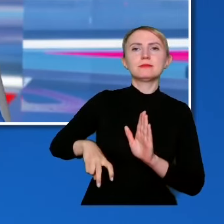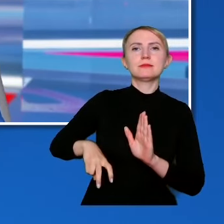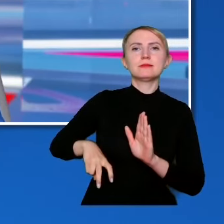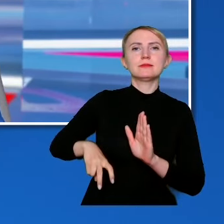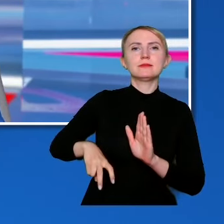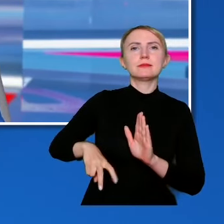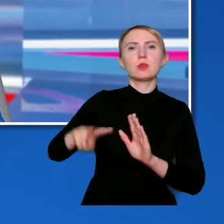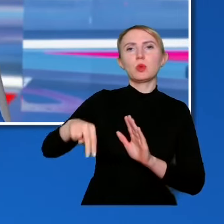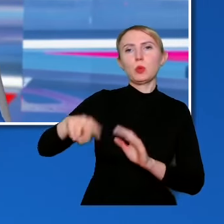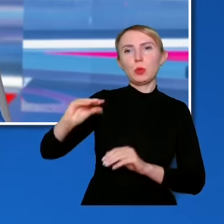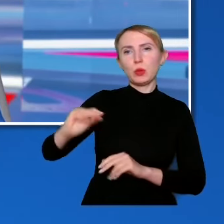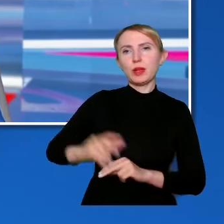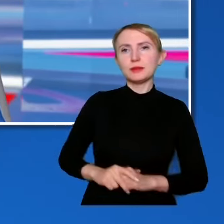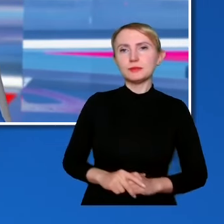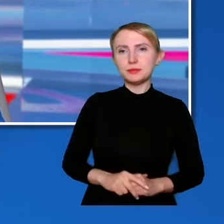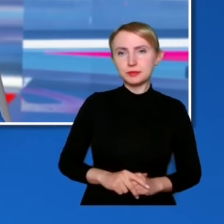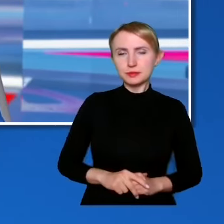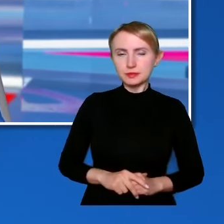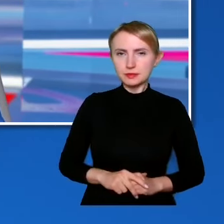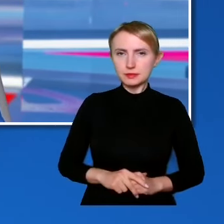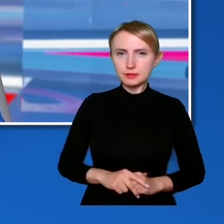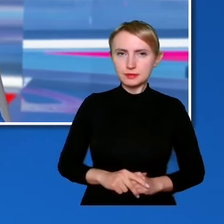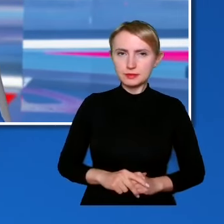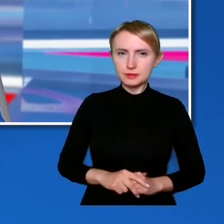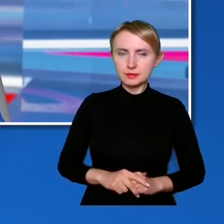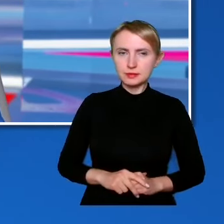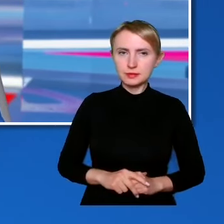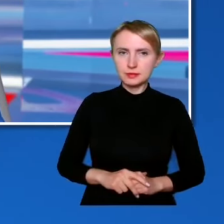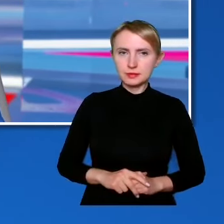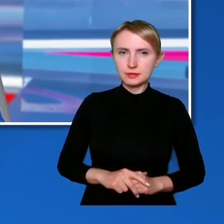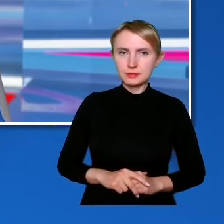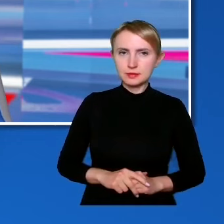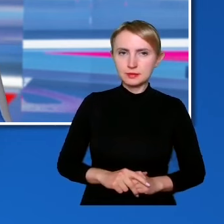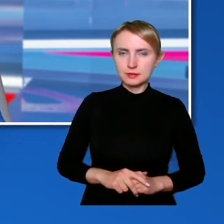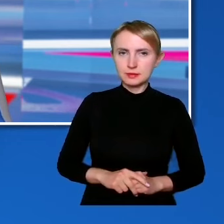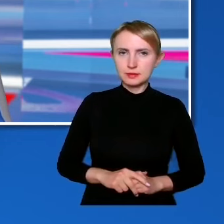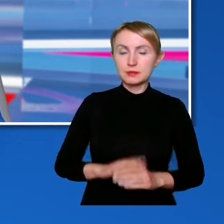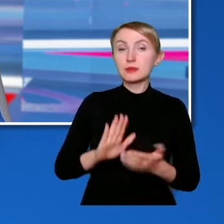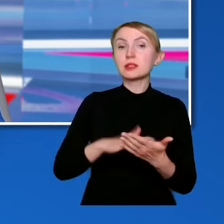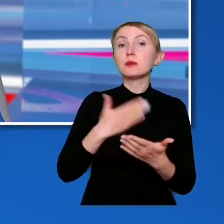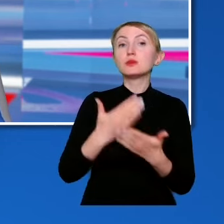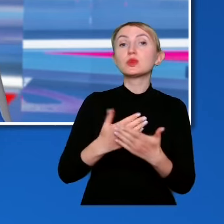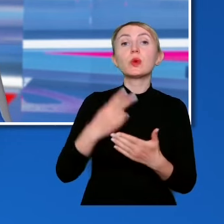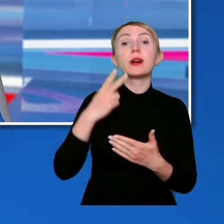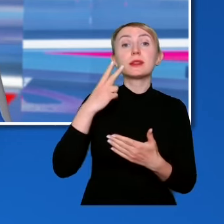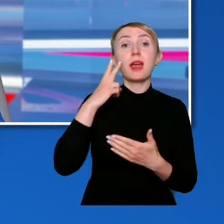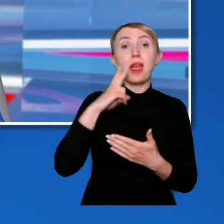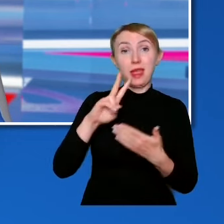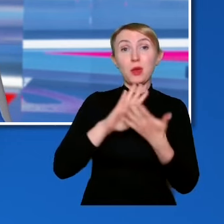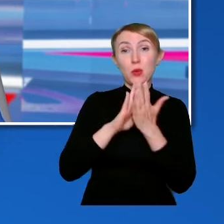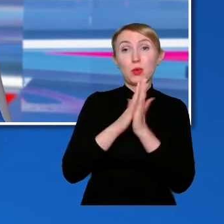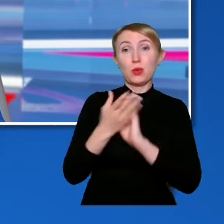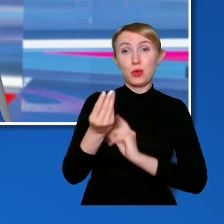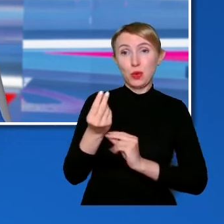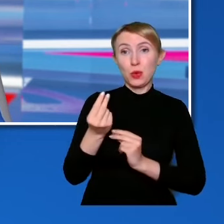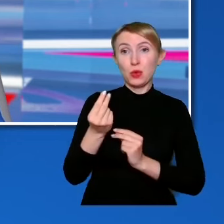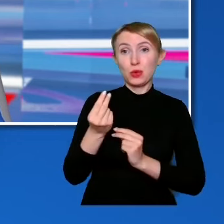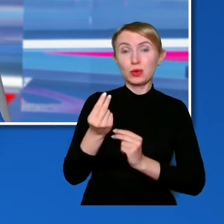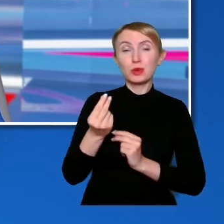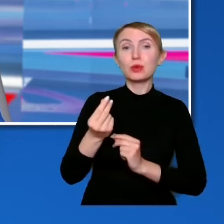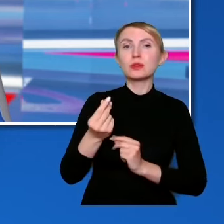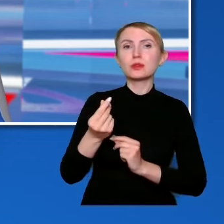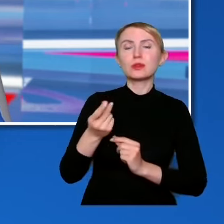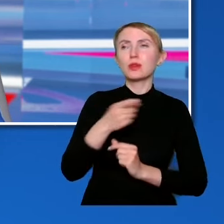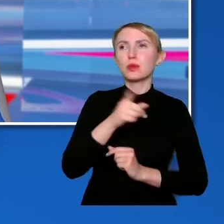z Unii Europejskiej. I ten przykład wprowadzania euro rzeczywiście wielu państwom się odbił czkawką. Ja